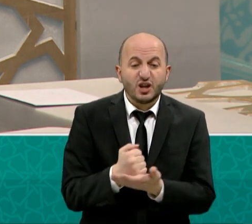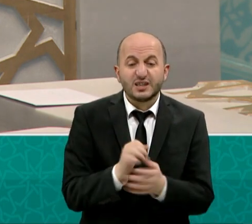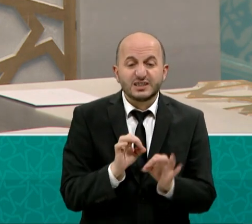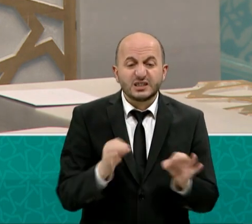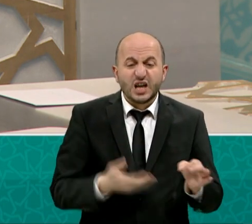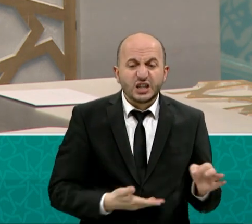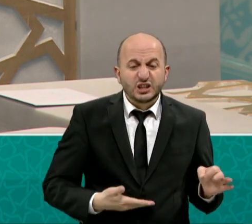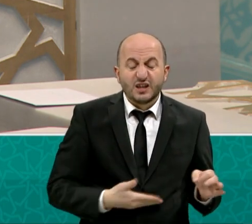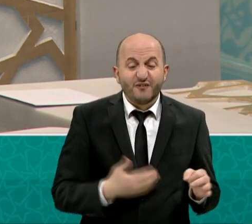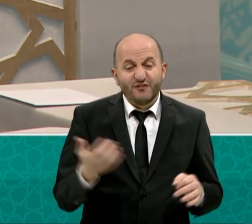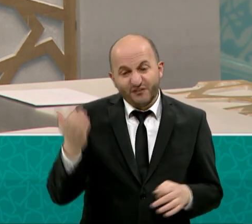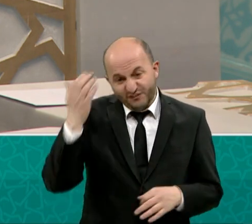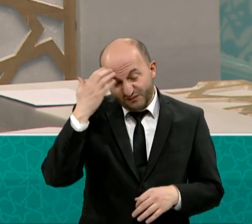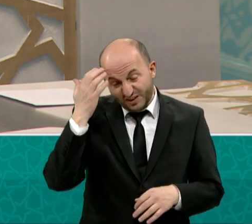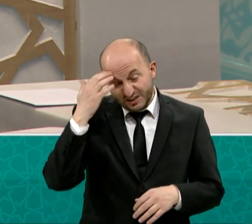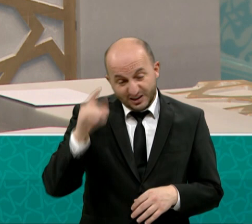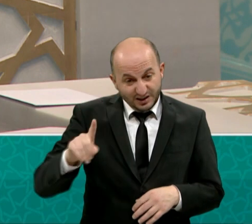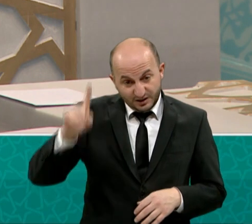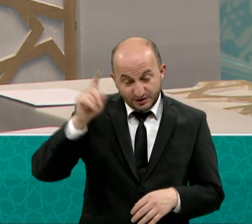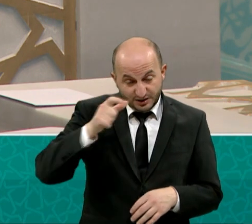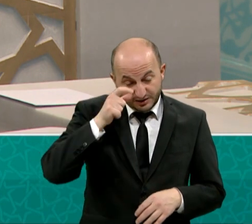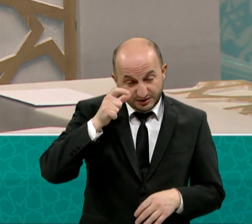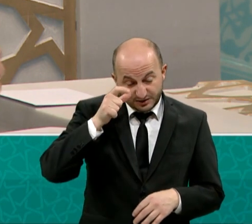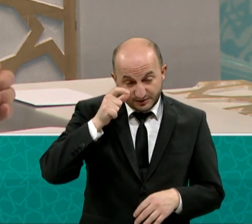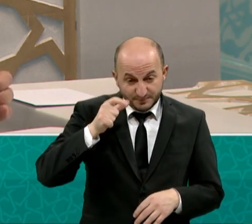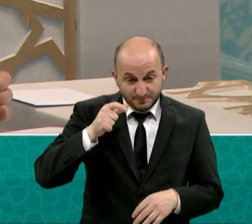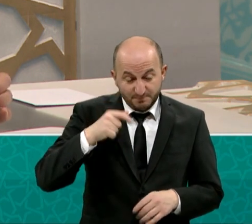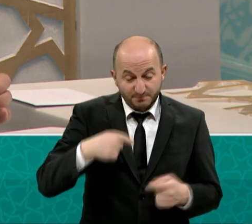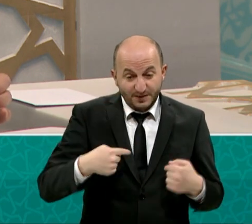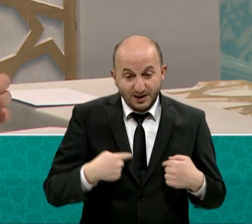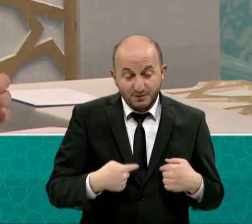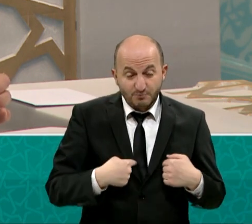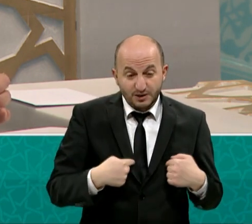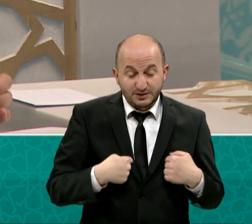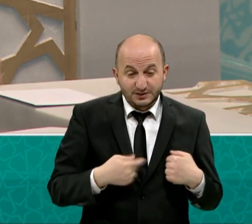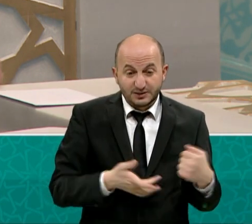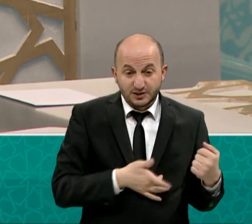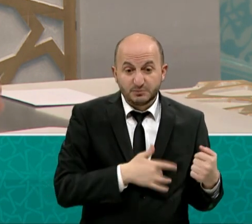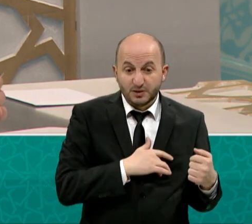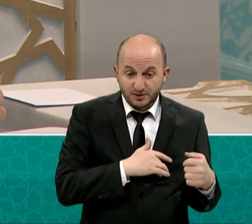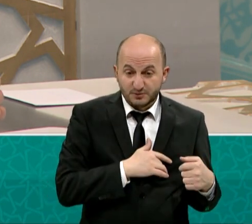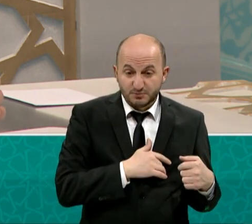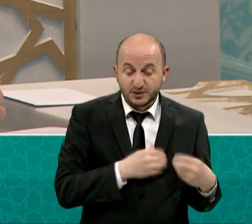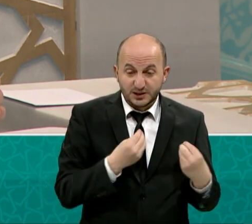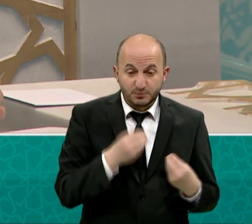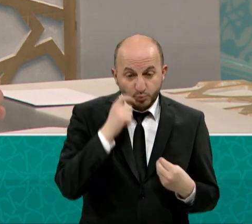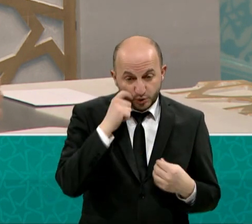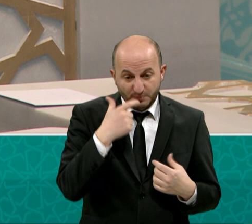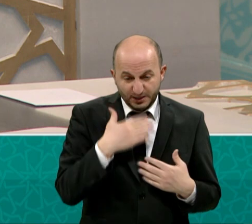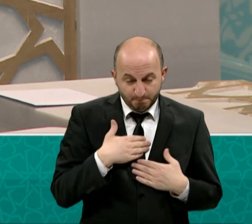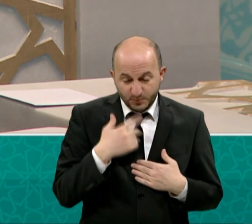kalan fakirlere Allah-u Teala dikkat çekiyor. Ben dindarım diyorsanız, ben iyi Müslümanım